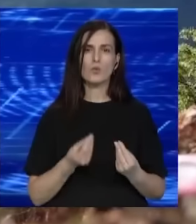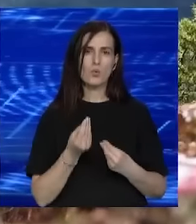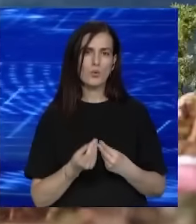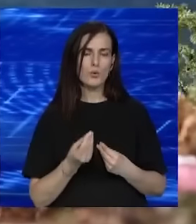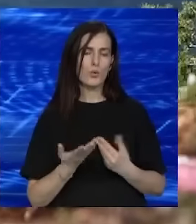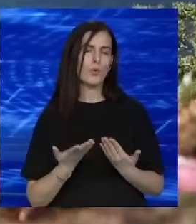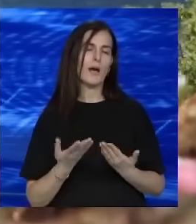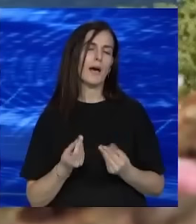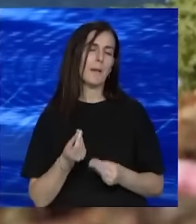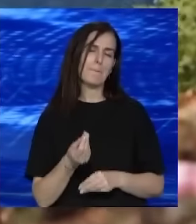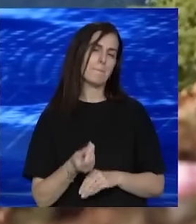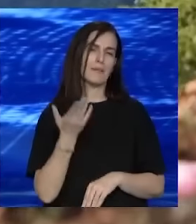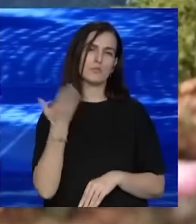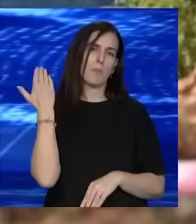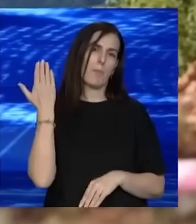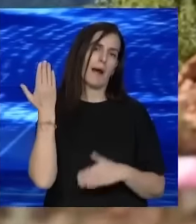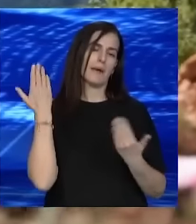kulturës materiale.